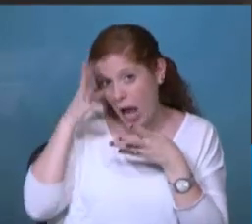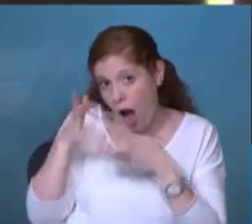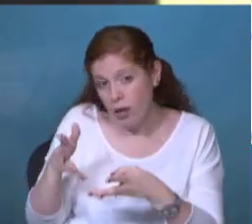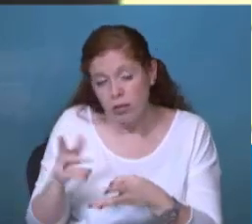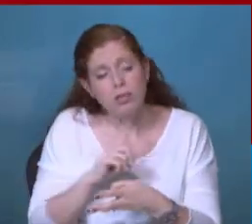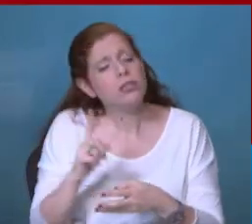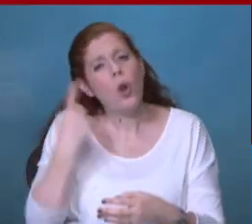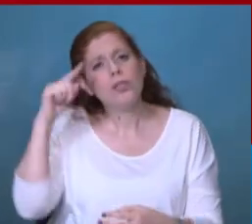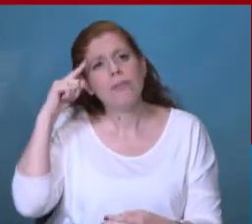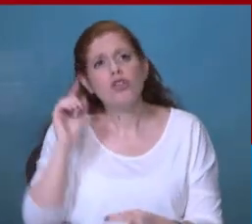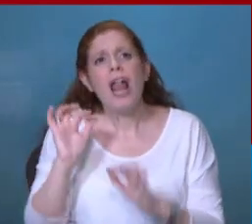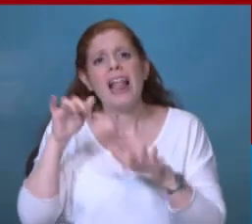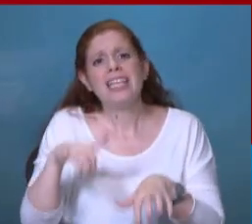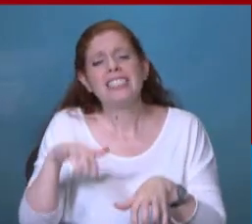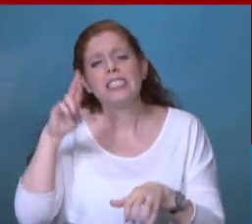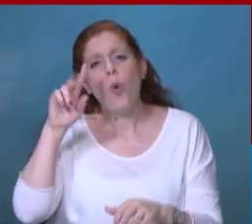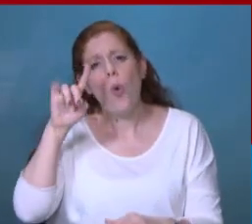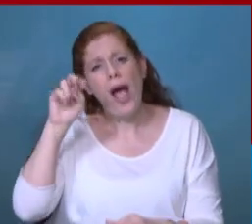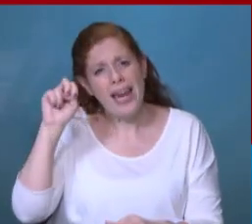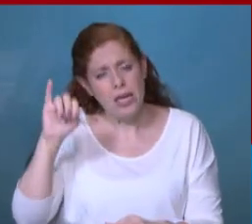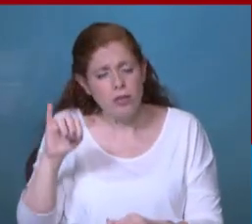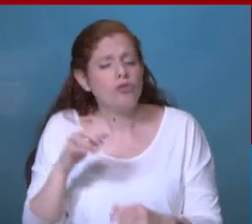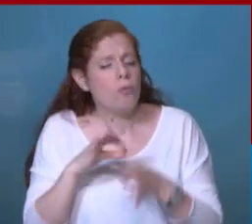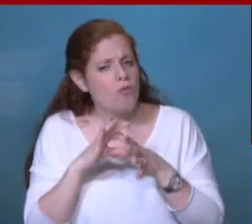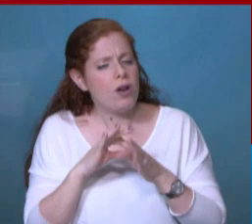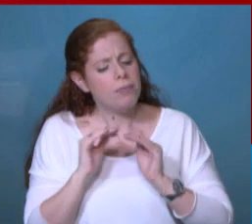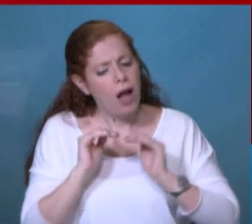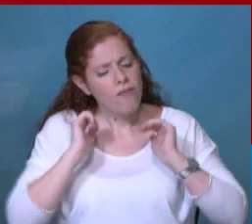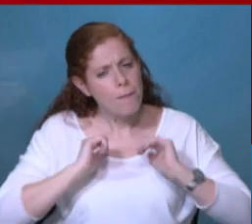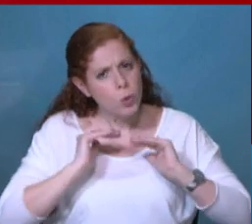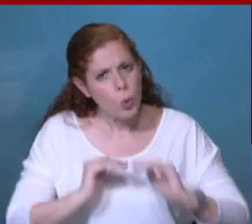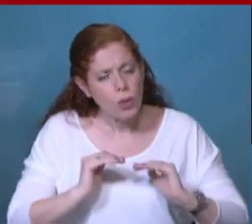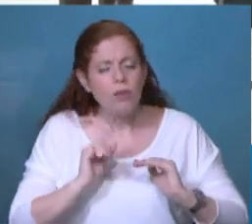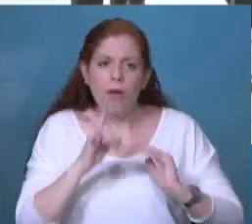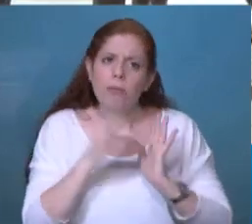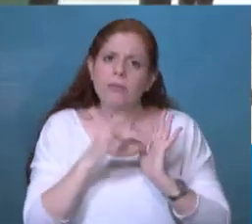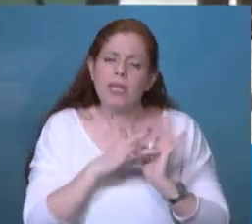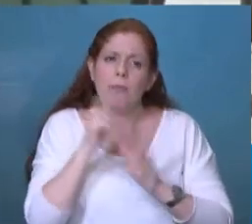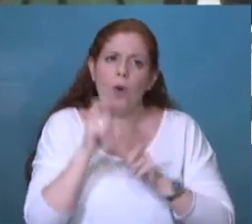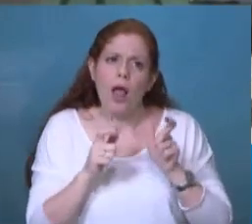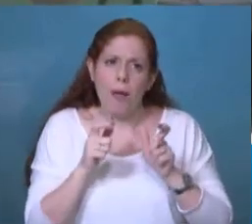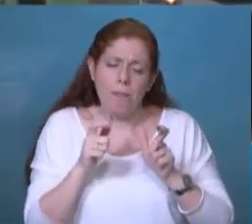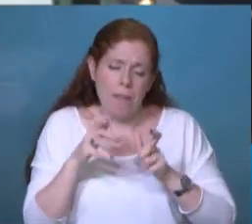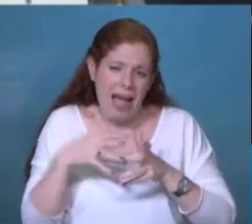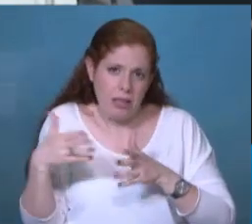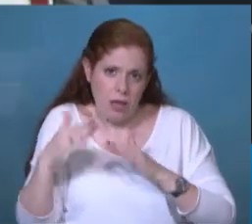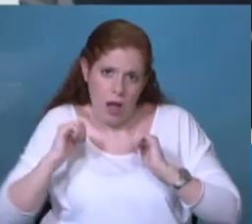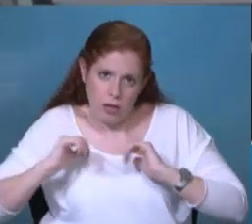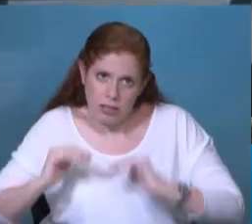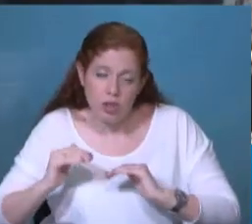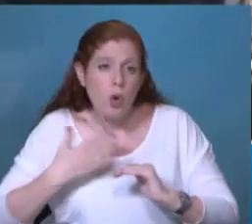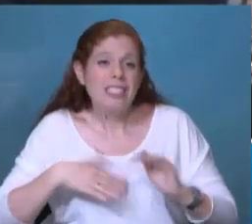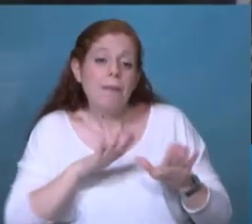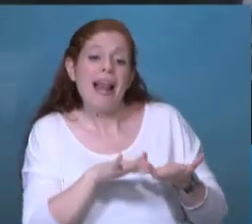הנשיא רוחני ושר החוץ זריף, שמובילים את הקו המתון וניצבים מול אנשי המחנה הניצי באיראן, הדורשים לצאת מהסכם הגרעין